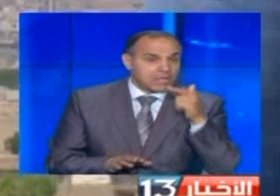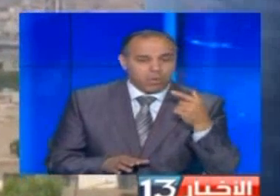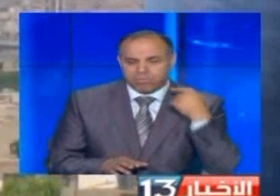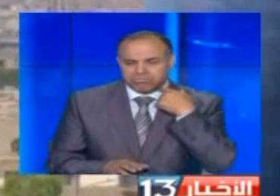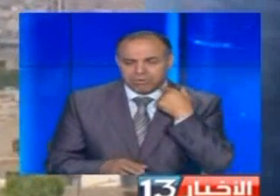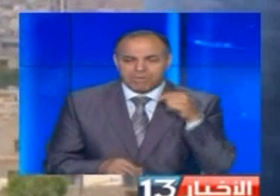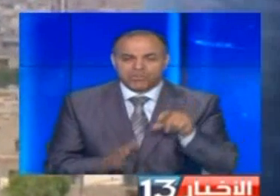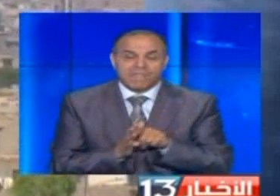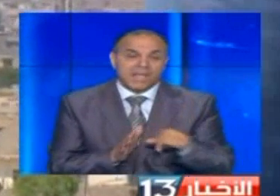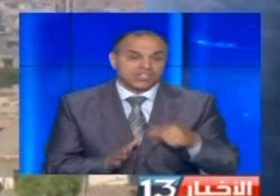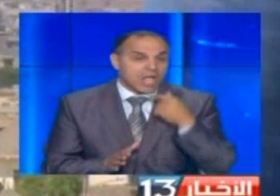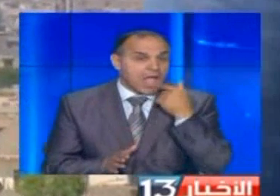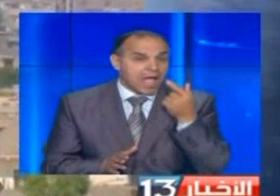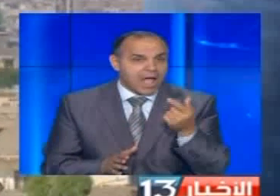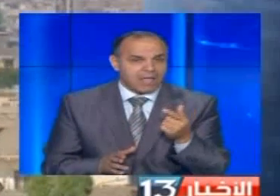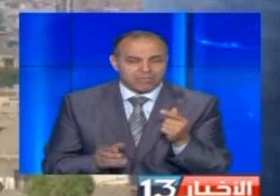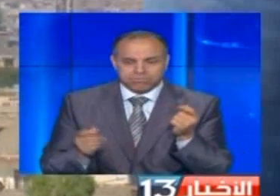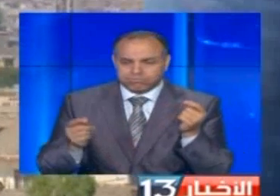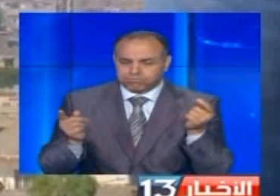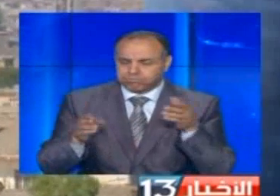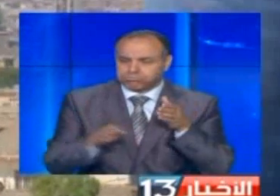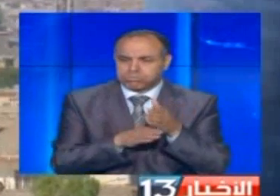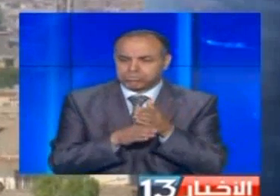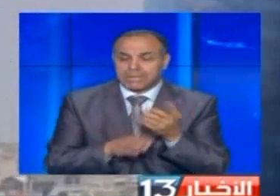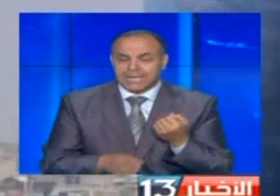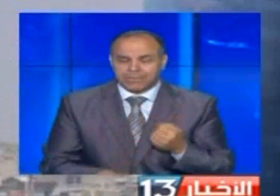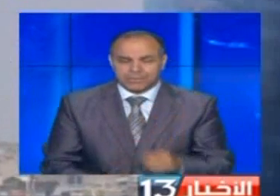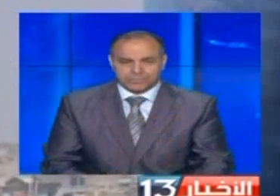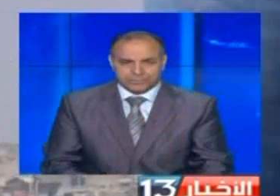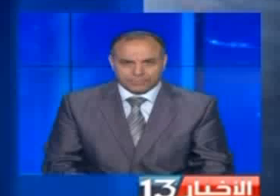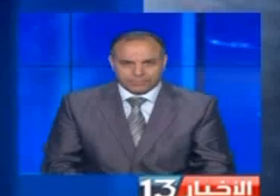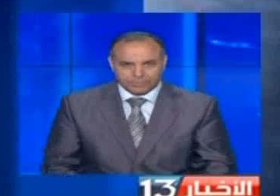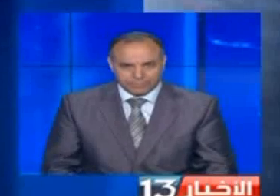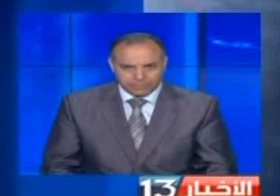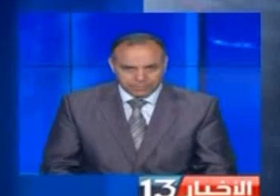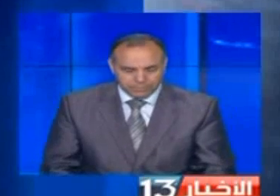خسائر كبيرة، ما دفعه إلى التكثيف من الهجمات الإرهابية.